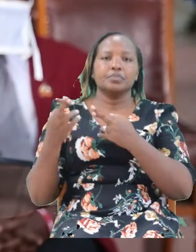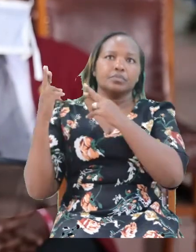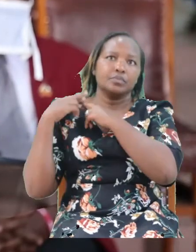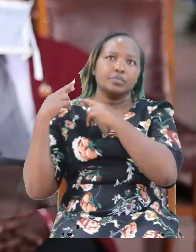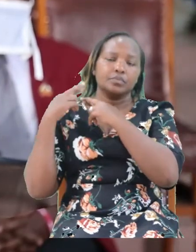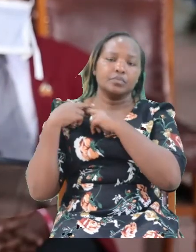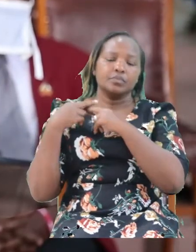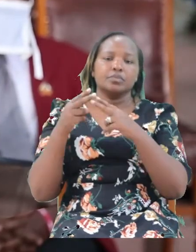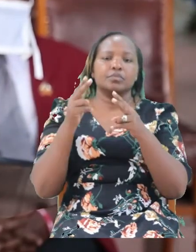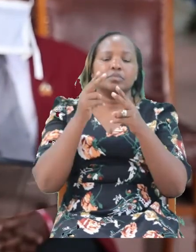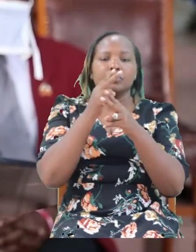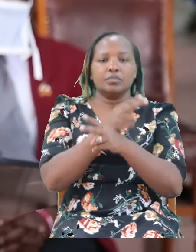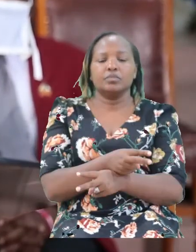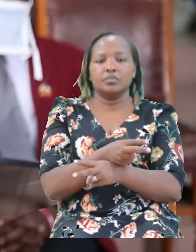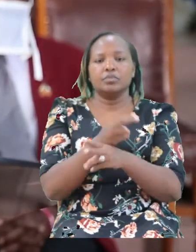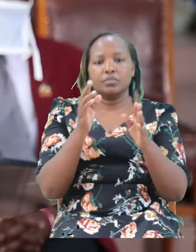for stewardship.